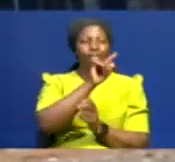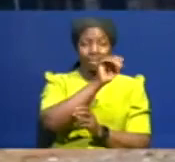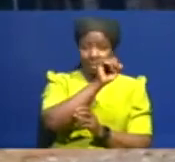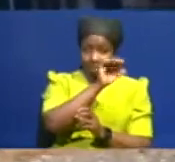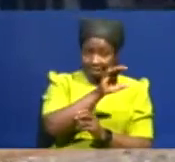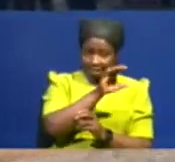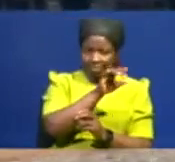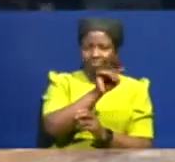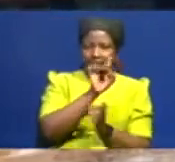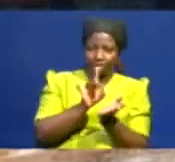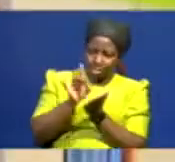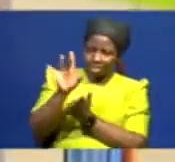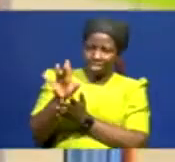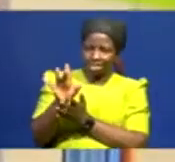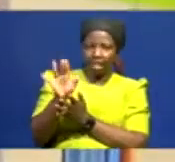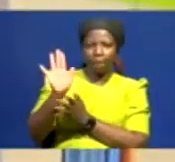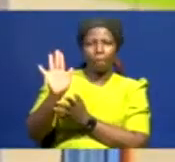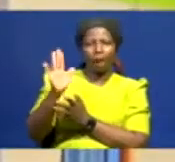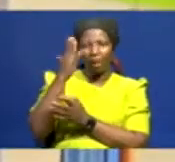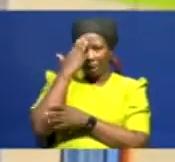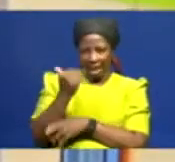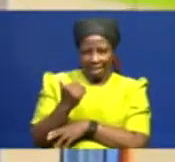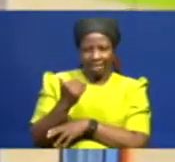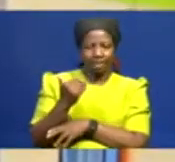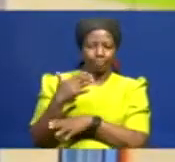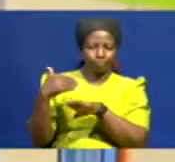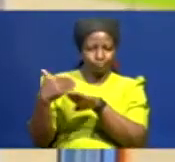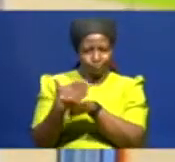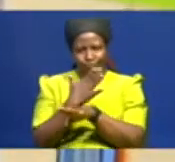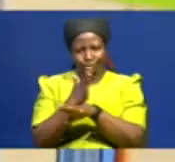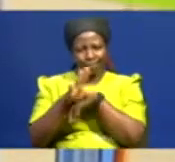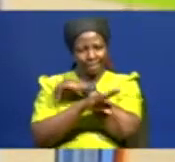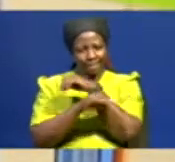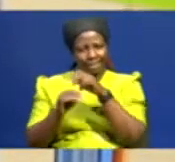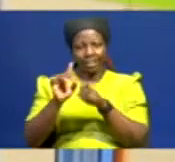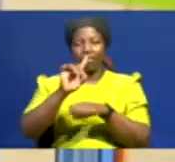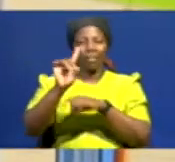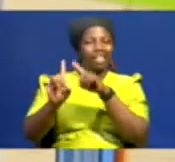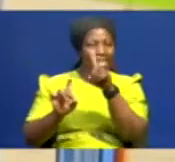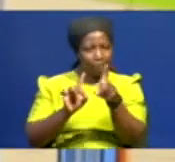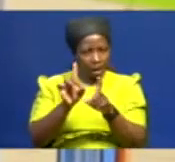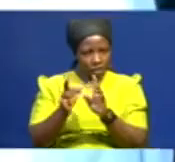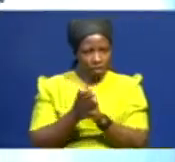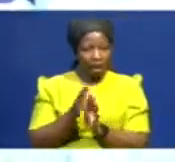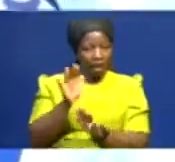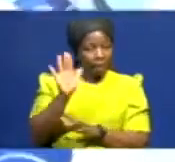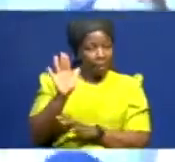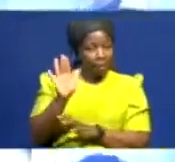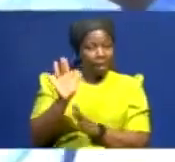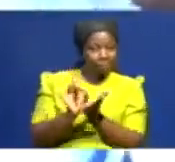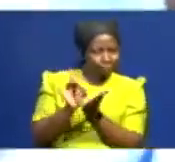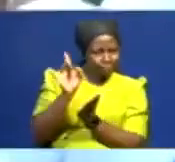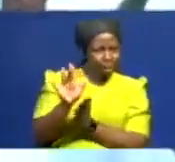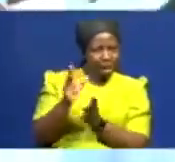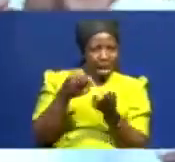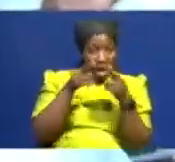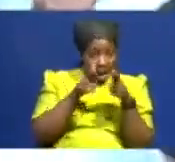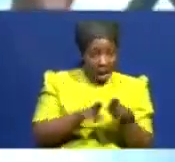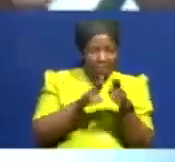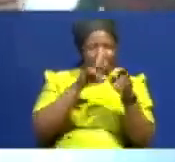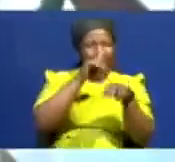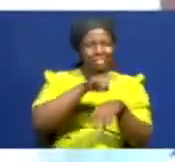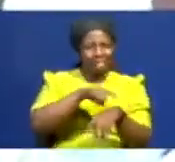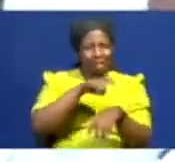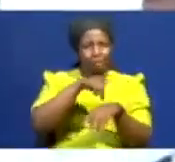TSC kufuatia madai ya udanganyifu katika mtihani huo. Kusimamishwa kwake kunajiri baada ya katibu katika